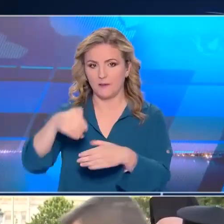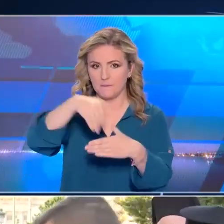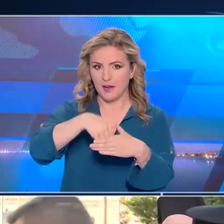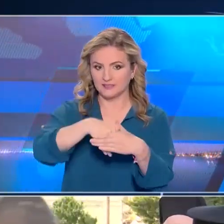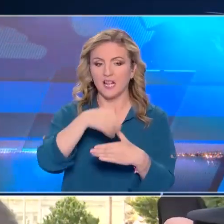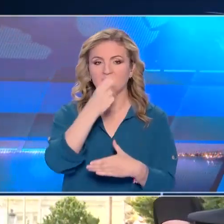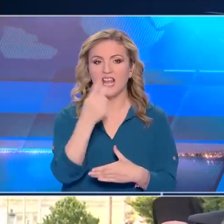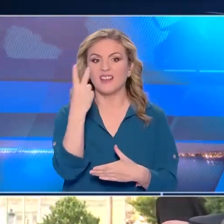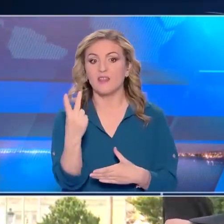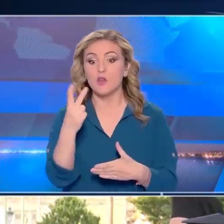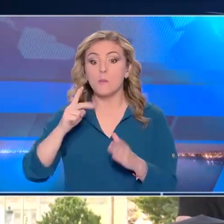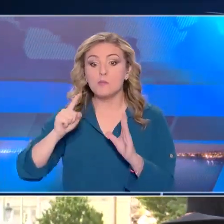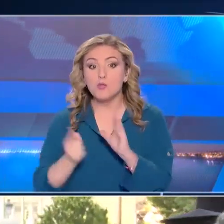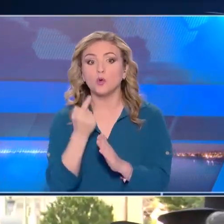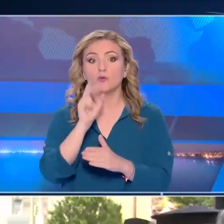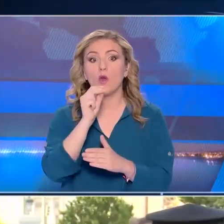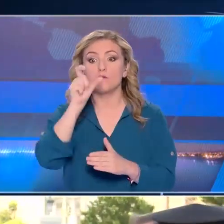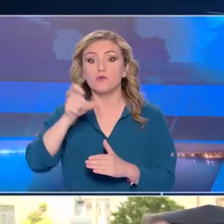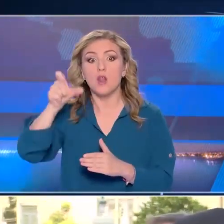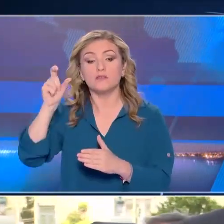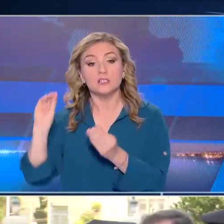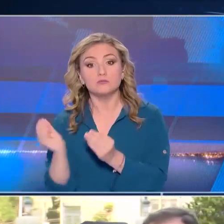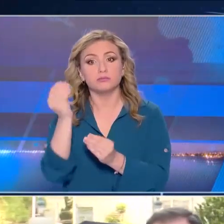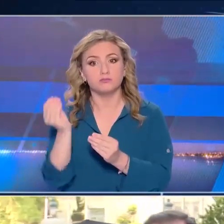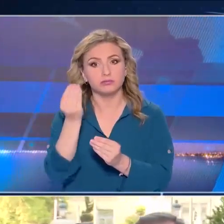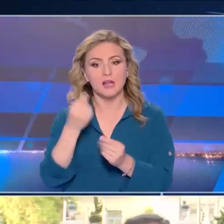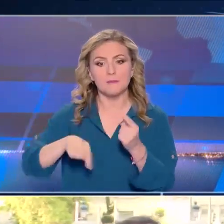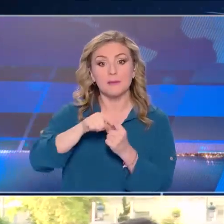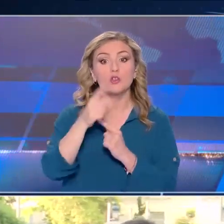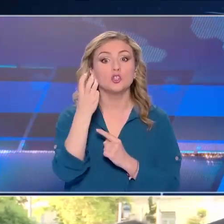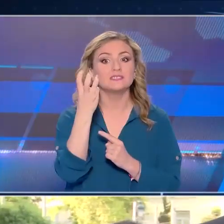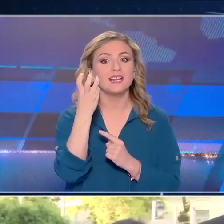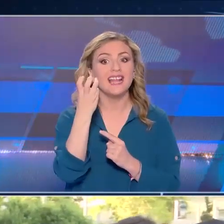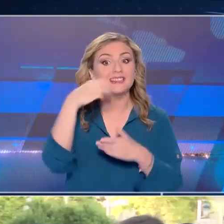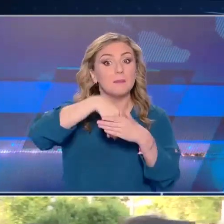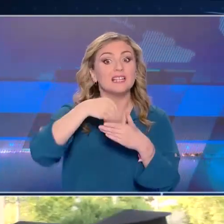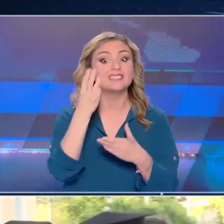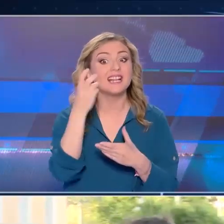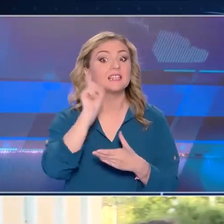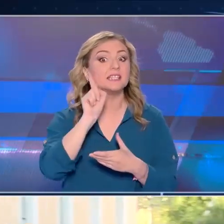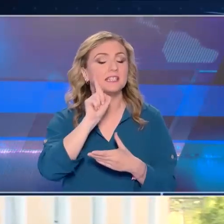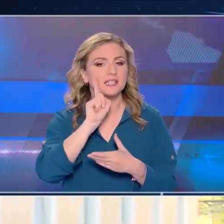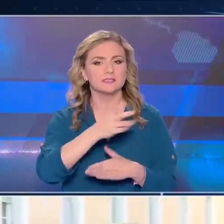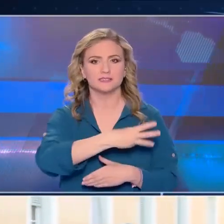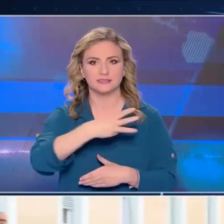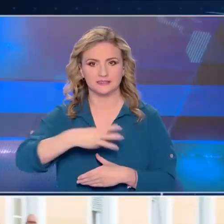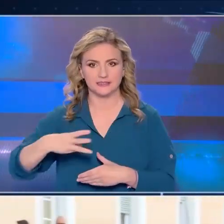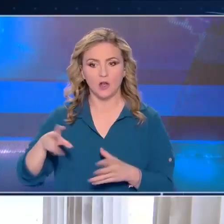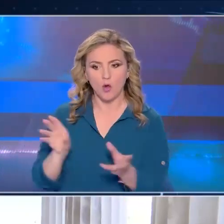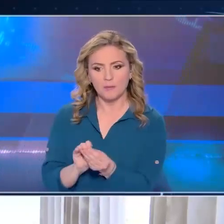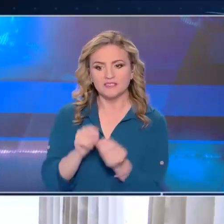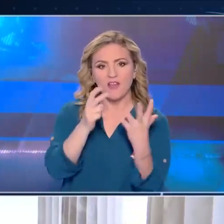έχουμε 32 προτάκια, 32 δηλαδή βουλευτές για πρώτη φορά και 30 γυναίκες. βουλευτάκες. Ο ΣΥΡΙΖΑ εξέλεξε